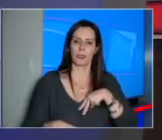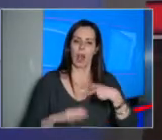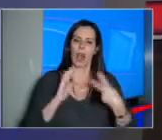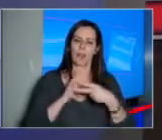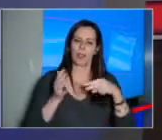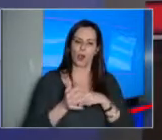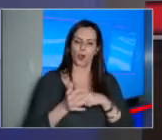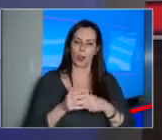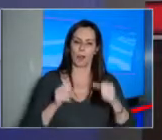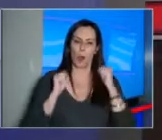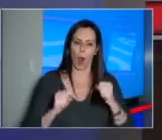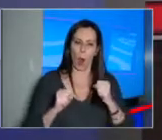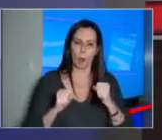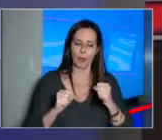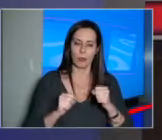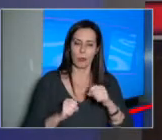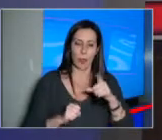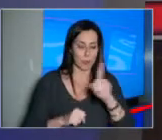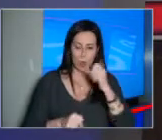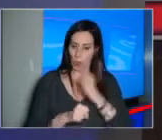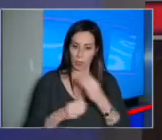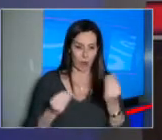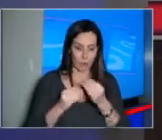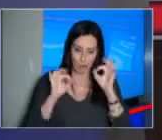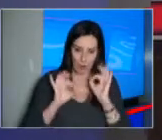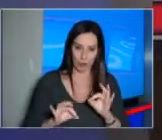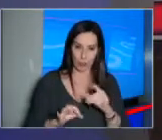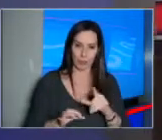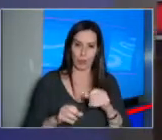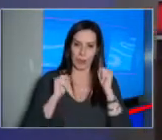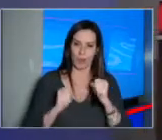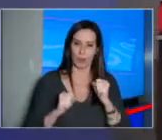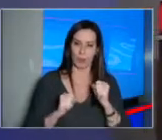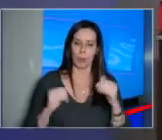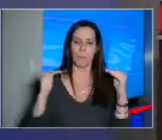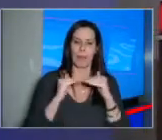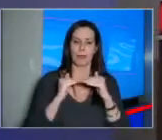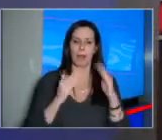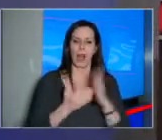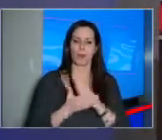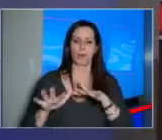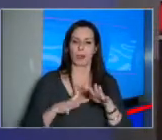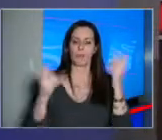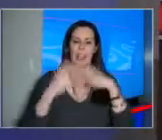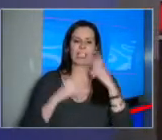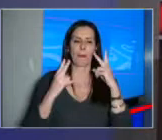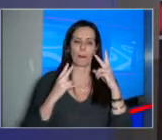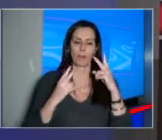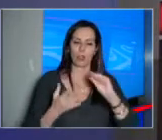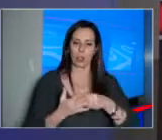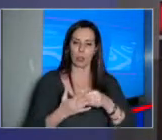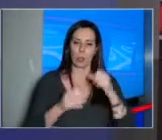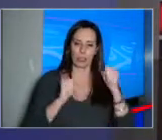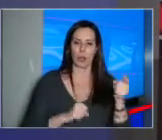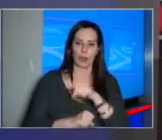המדיניות וההתנהלות של הביטוח הלאומי. אבל מי שמבצע את הדברים האלה הלכה למעשה, זה הביטוח הלאומי, בהתאם להחלטות ממשלה והסכמים שנחתמים בין